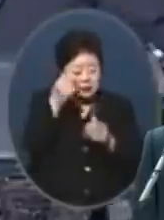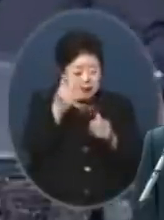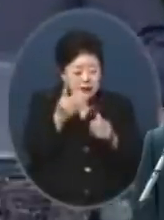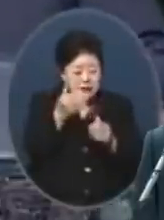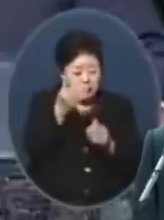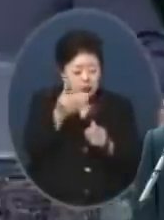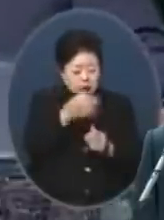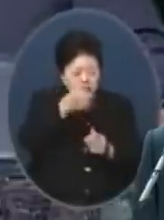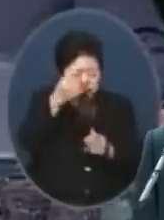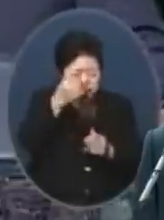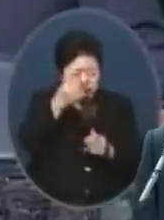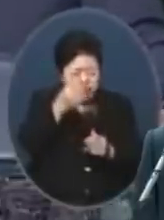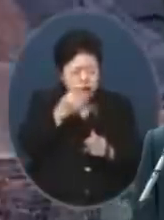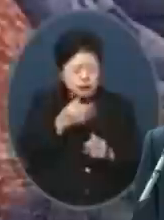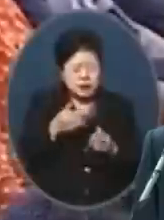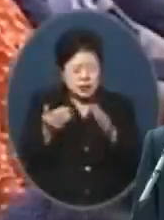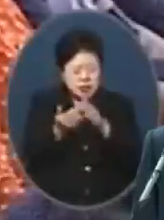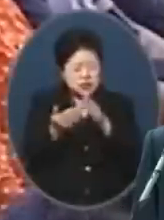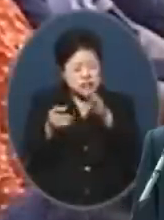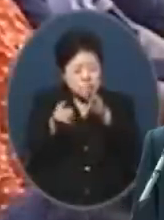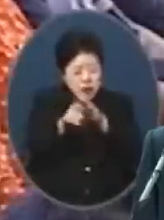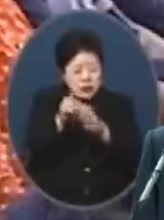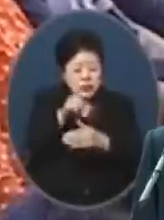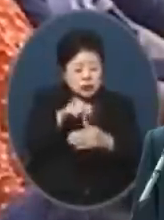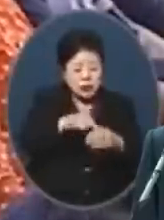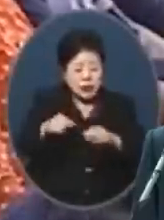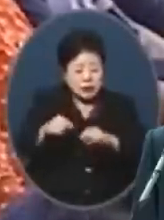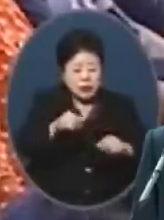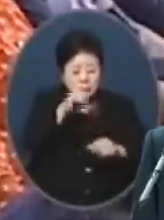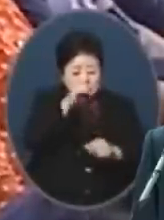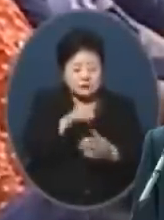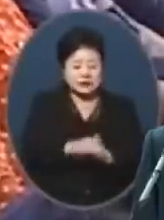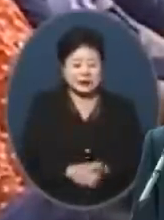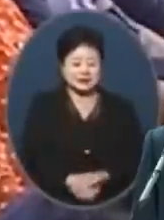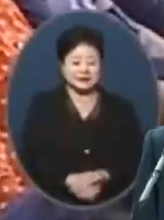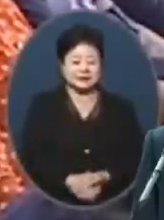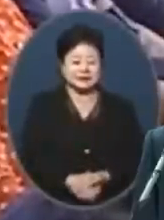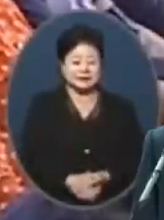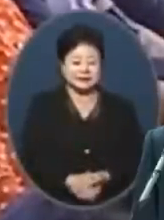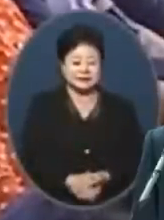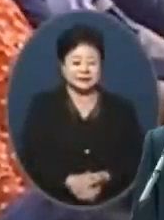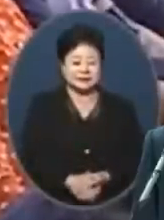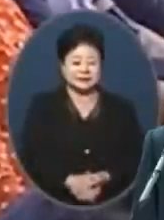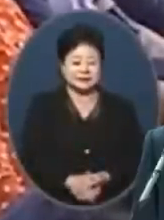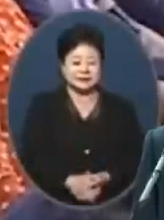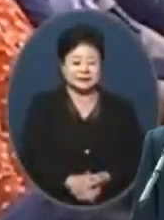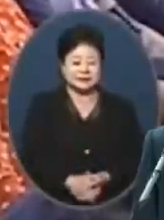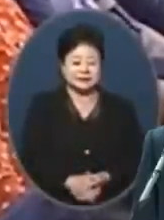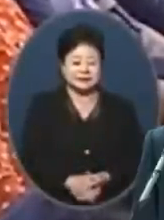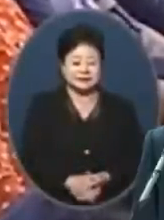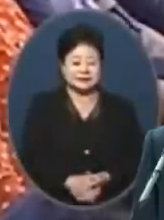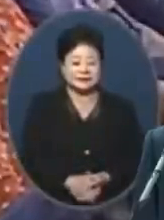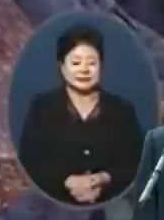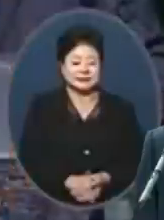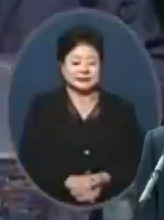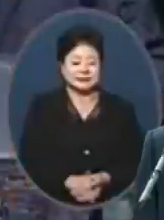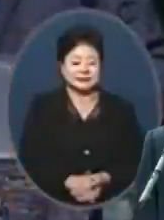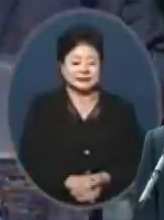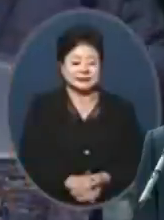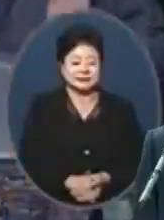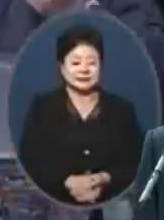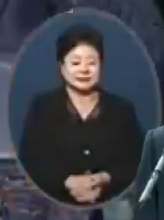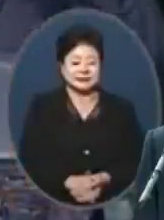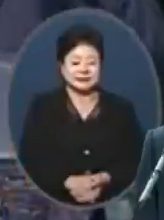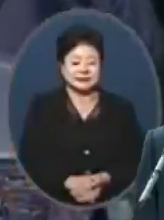성령께서는 여러분의 꿈을 이루기 위해서 여러분 속에서 역사하시는 것입니다. Even now, the Holy Spirit is working in our